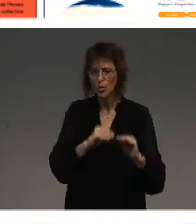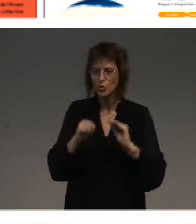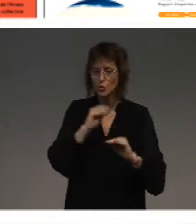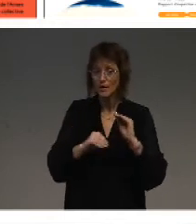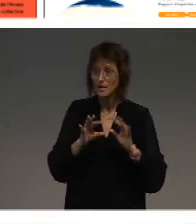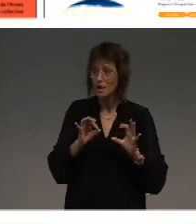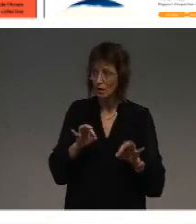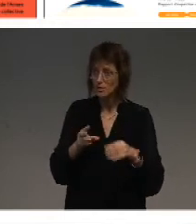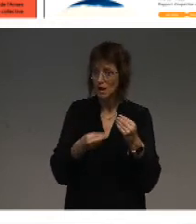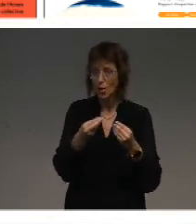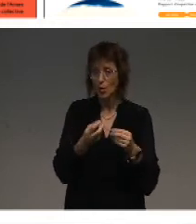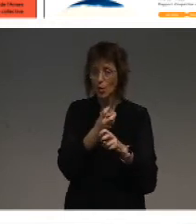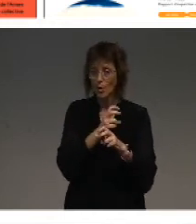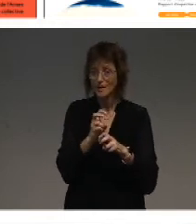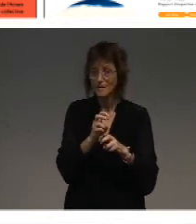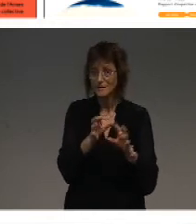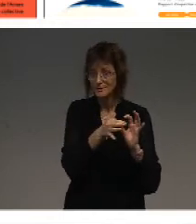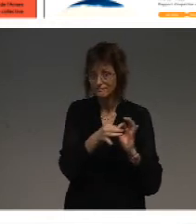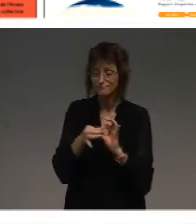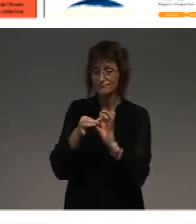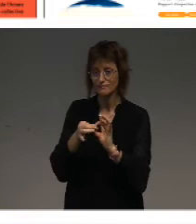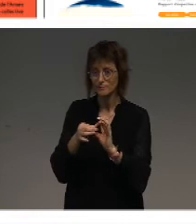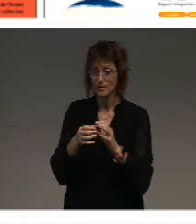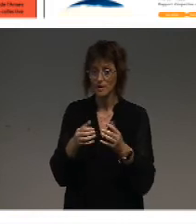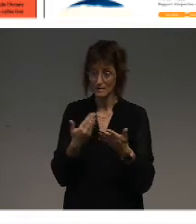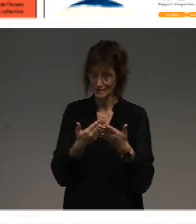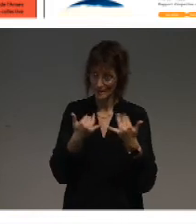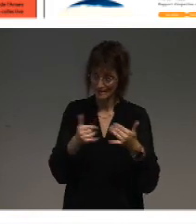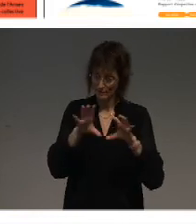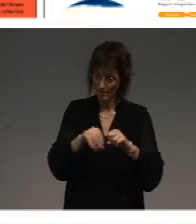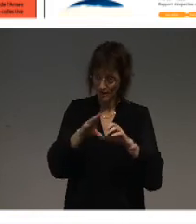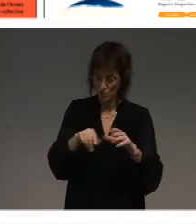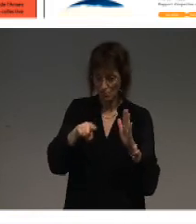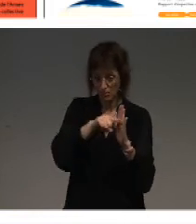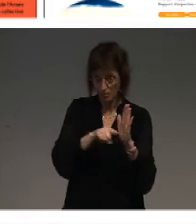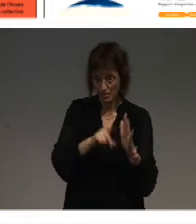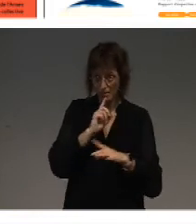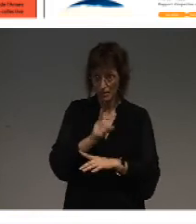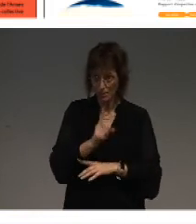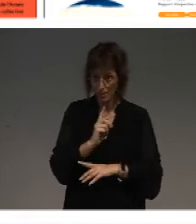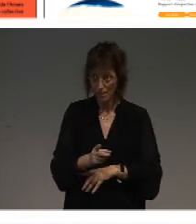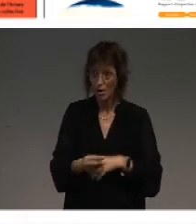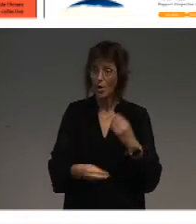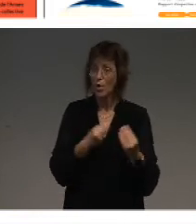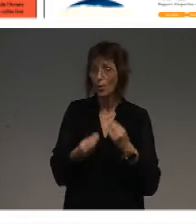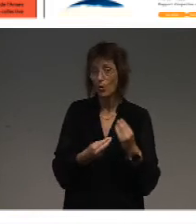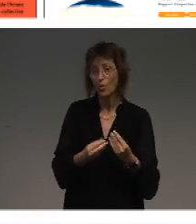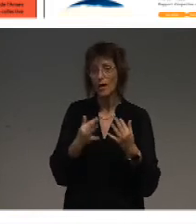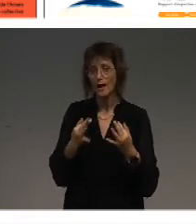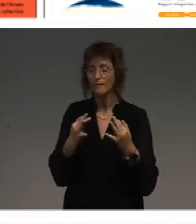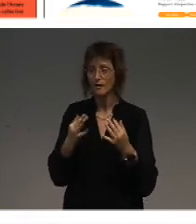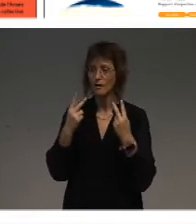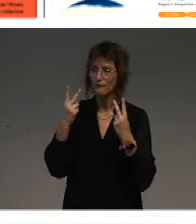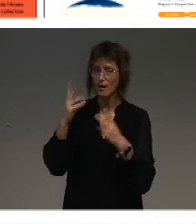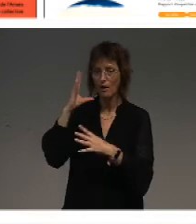risques associés. On produit également des recommandations pour l'élaboration des valeurs limites d'exposition professionnelle. Depuis